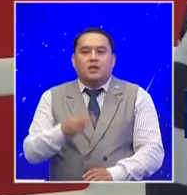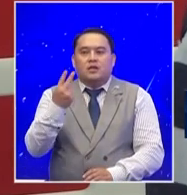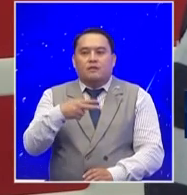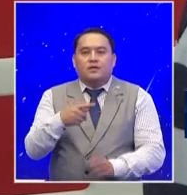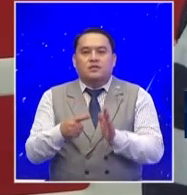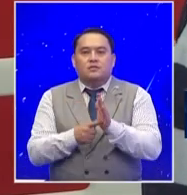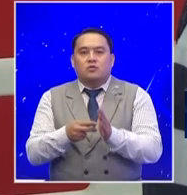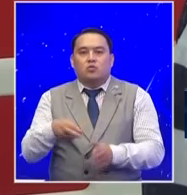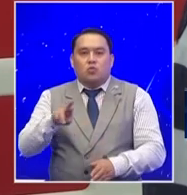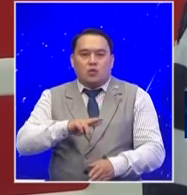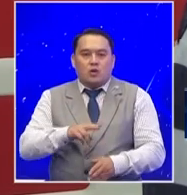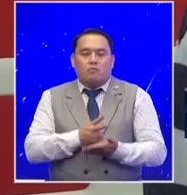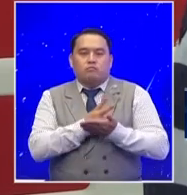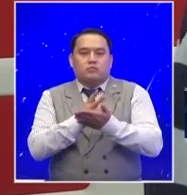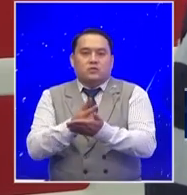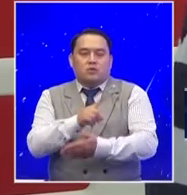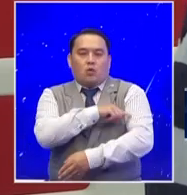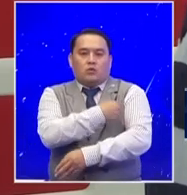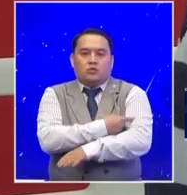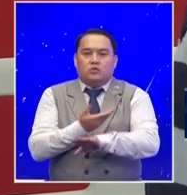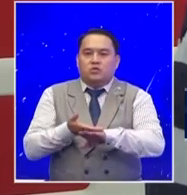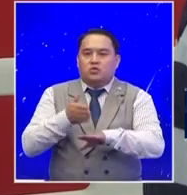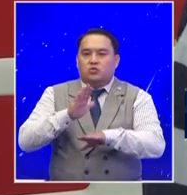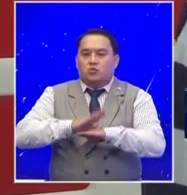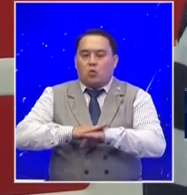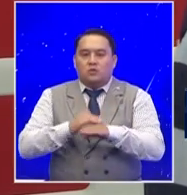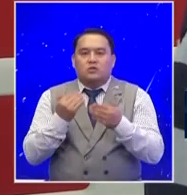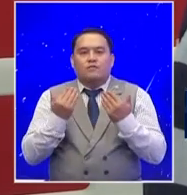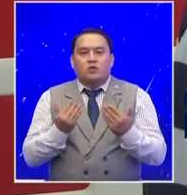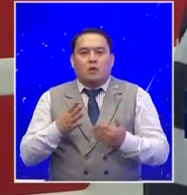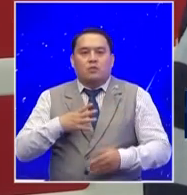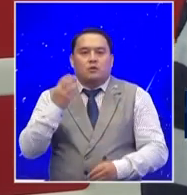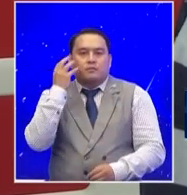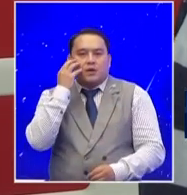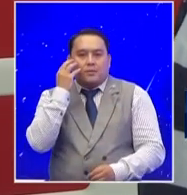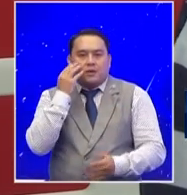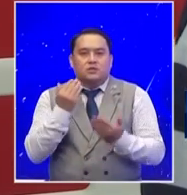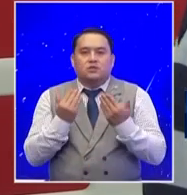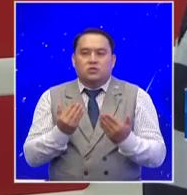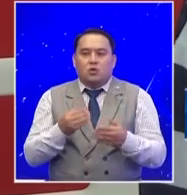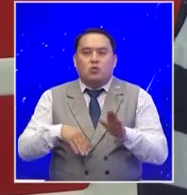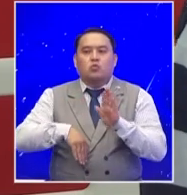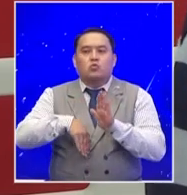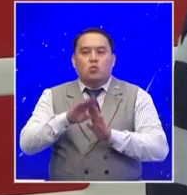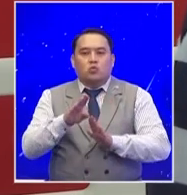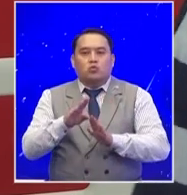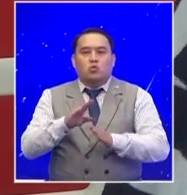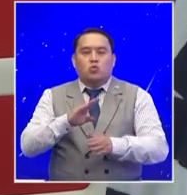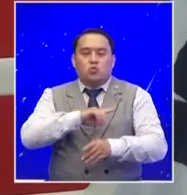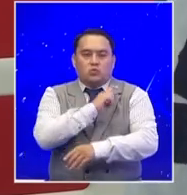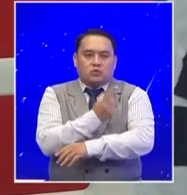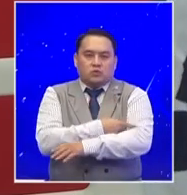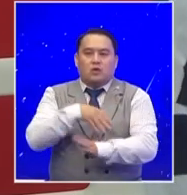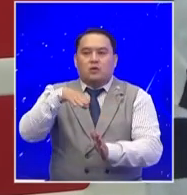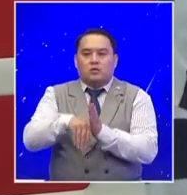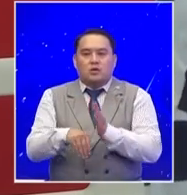27 июля я попала в многопрофильную больницу в тяжелом состоянии. На тот момент я была беременна. Сейчас мне немного лучше. Благодаря усилиям врачей я